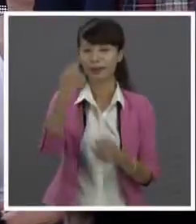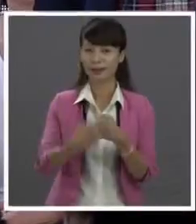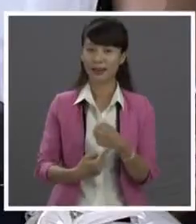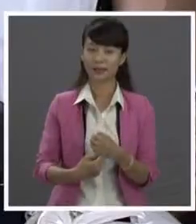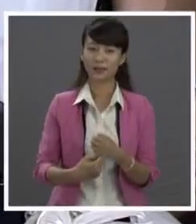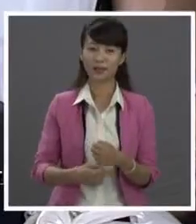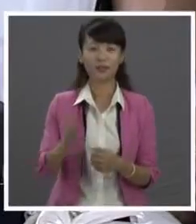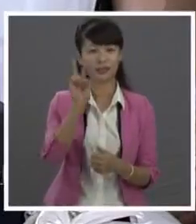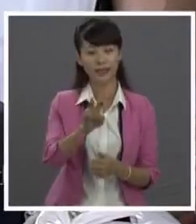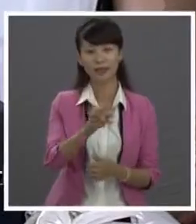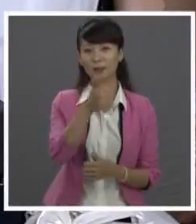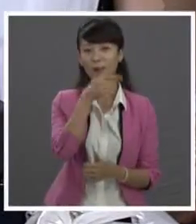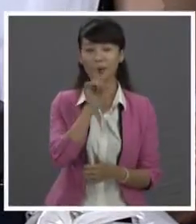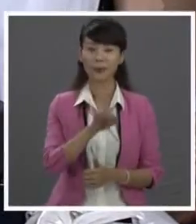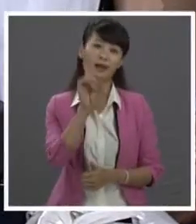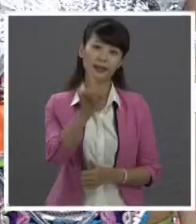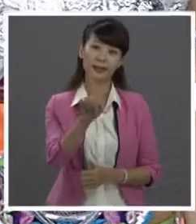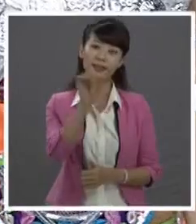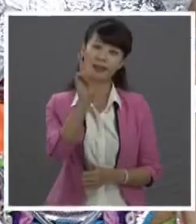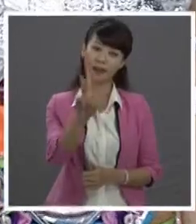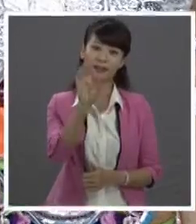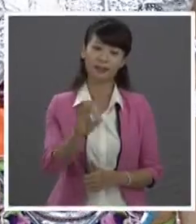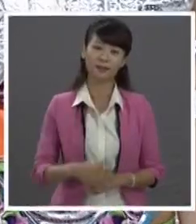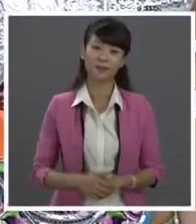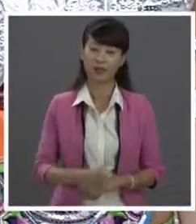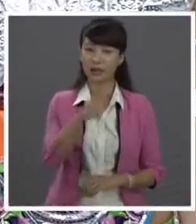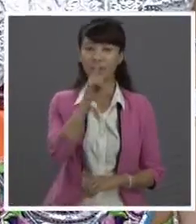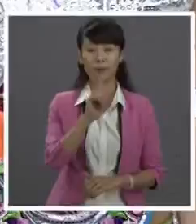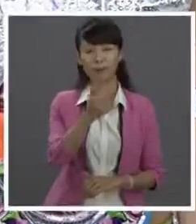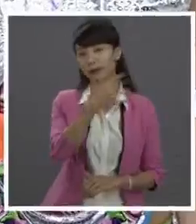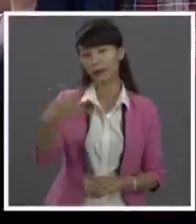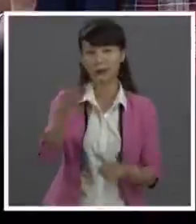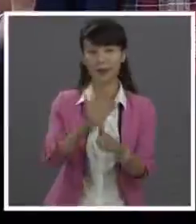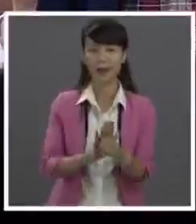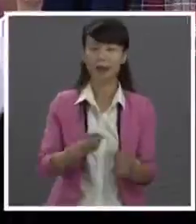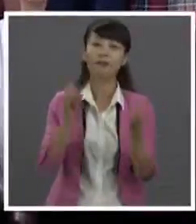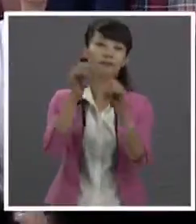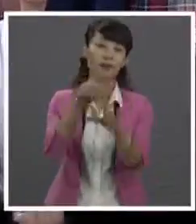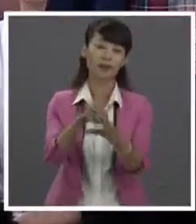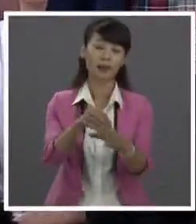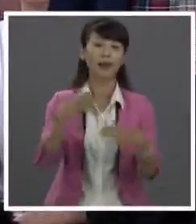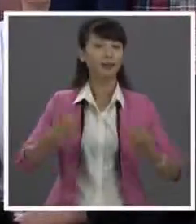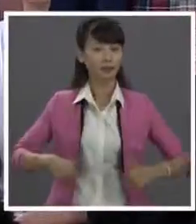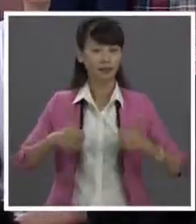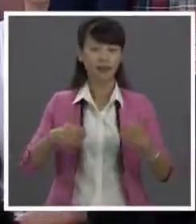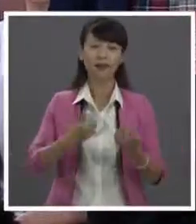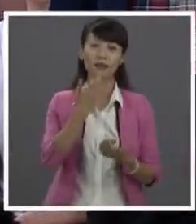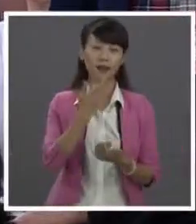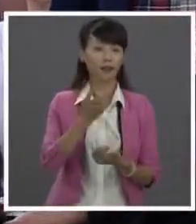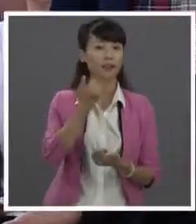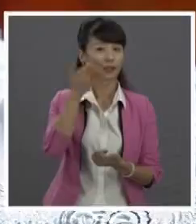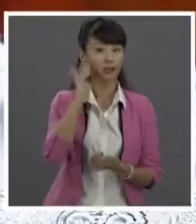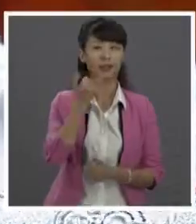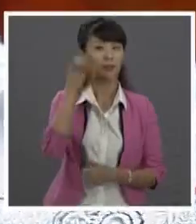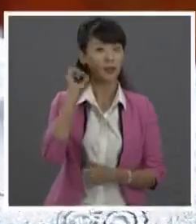妈一两次，因为爸爸妈妈把很多的爱放到了健康的弟弟妹妹身上。今天他们在这里表演